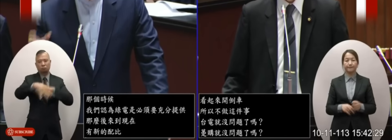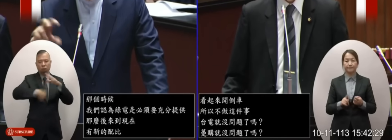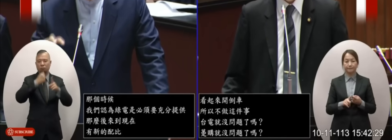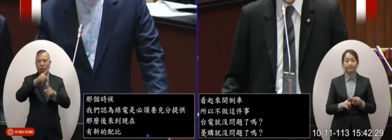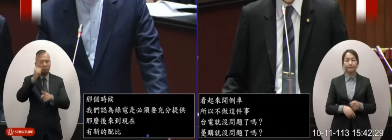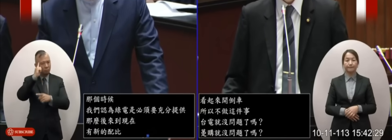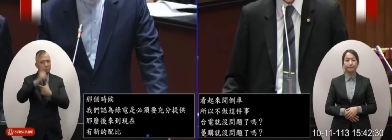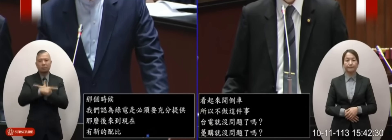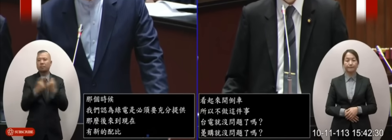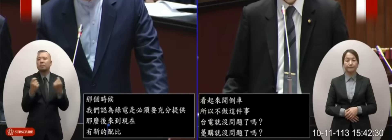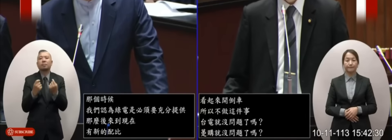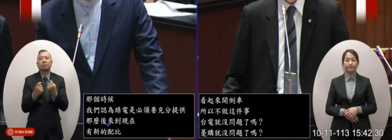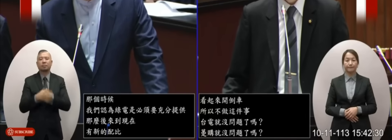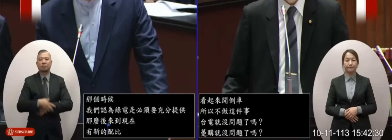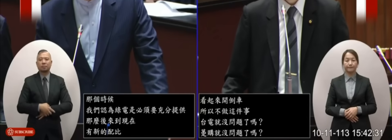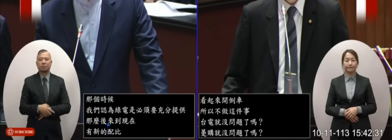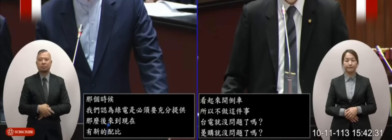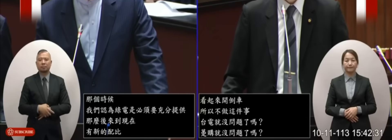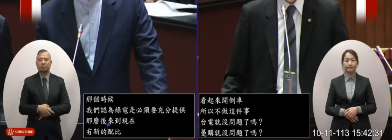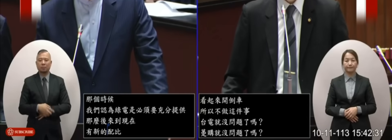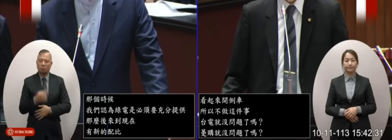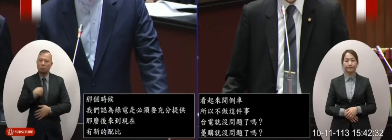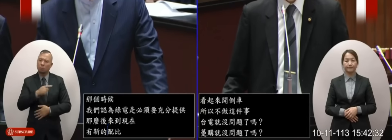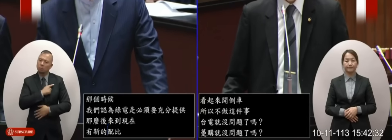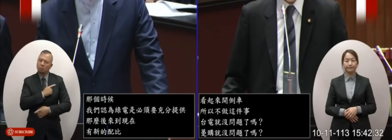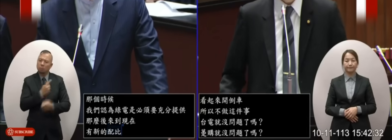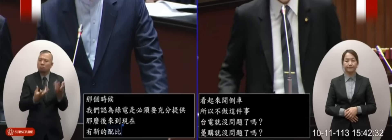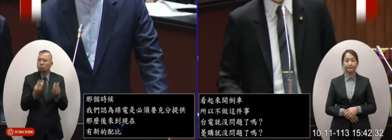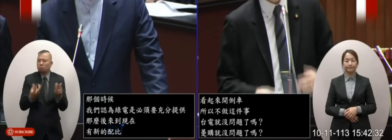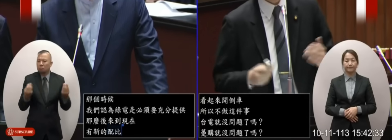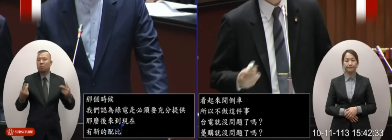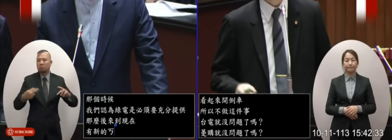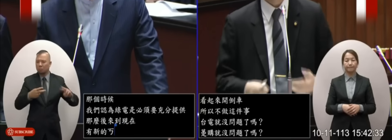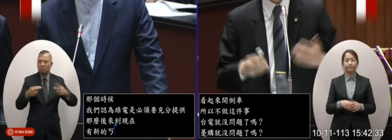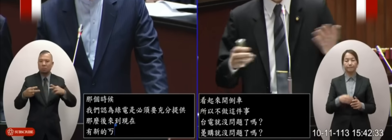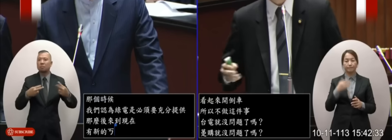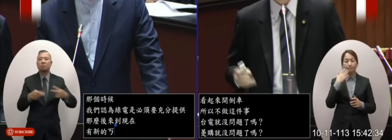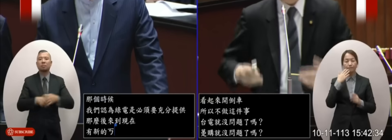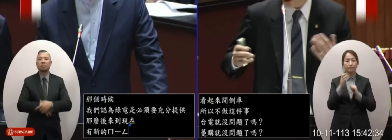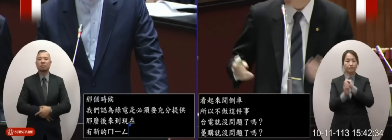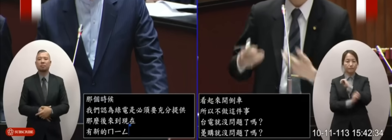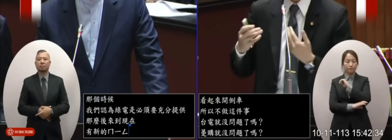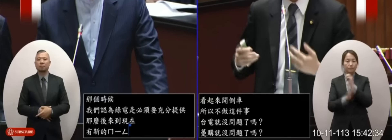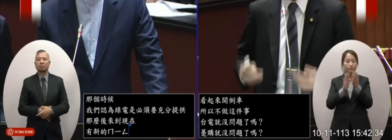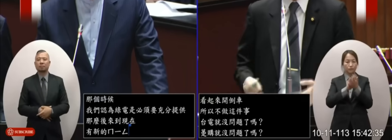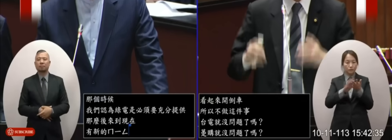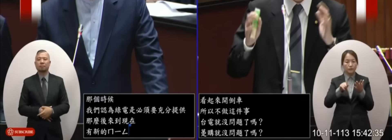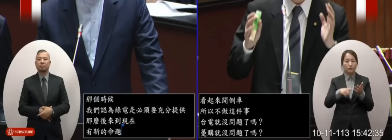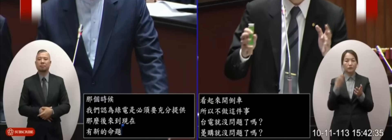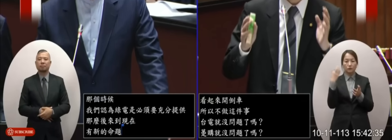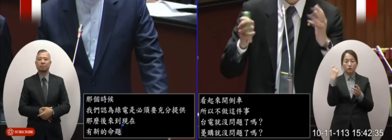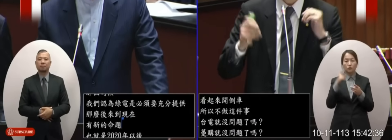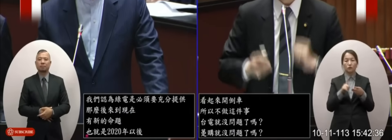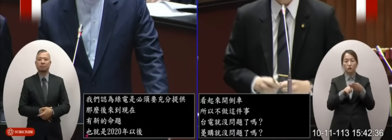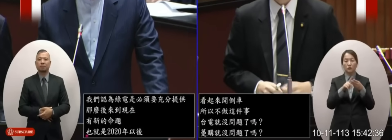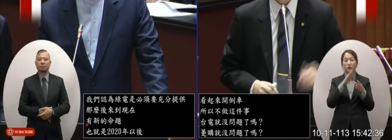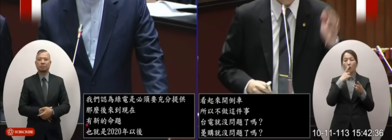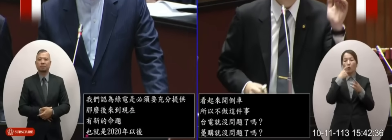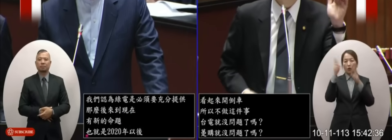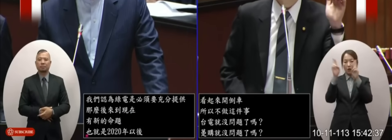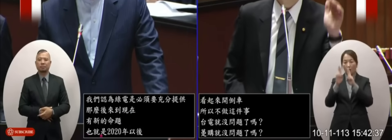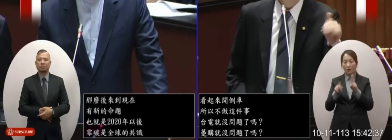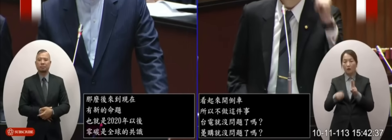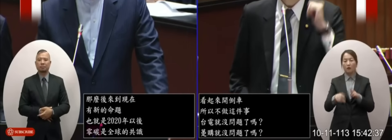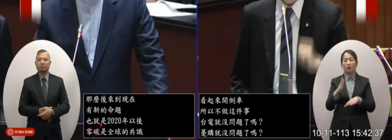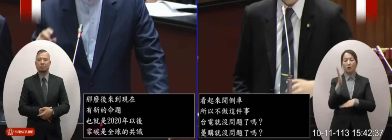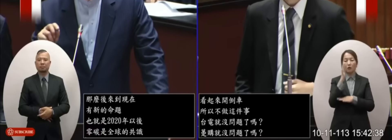啊， 所以我们就要来调整呢、啊。 照你这样讲，零碳是优势趋势，对不对？所以相对来讲，绿电未来发